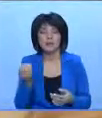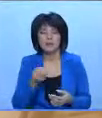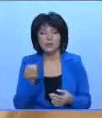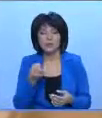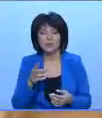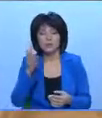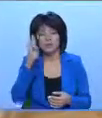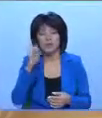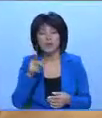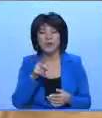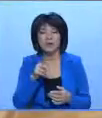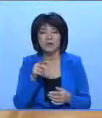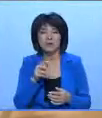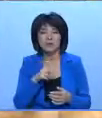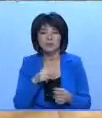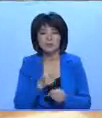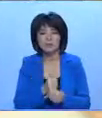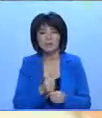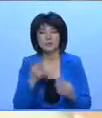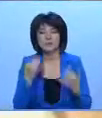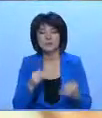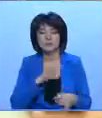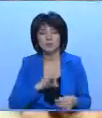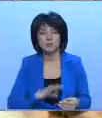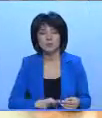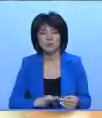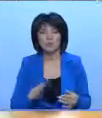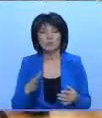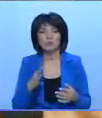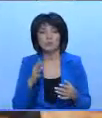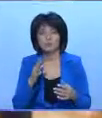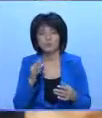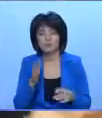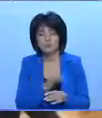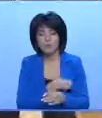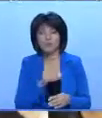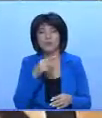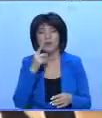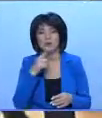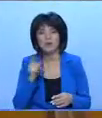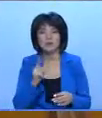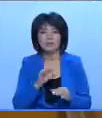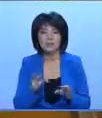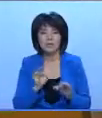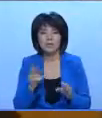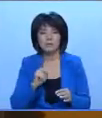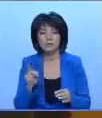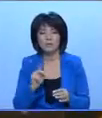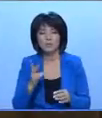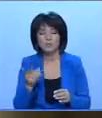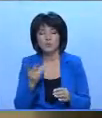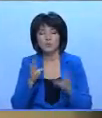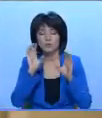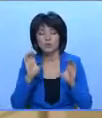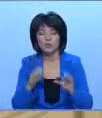шекара маңы аймақтарының инфрақұрылымдық әлеуетін кеңейту және дамытуға айрықша назар аударды. Қазіргі қолданыстағы инфрақұрылымның ескірген,